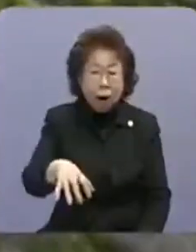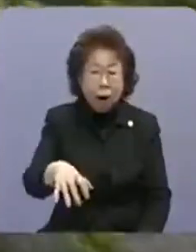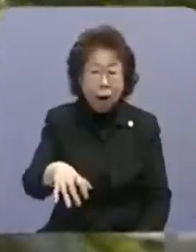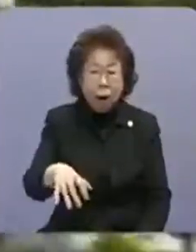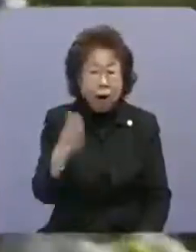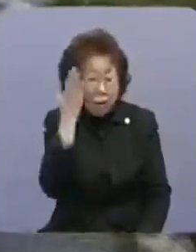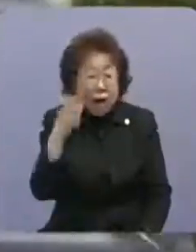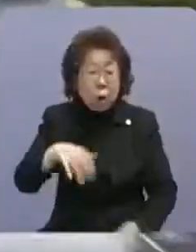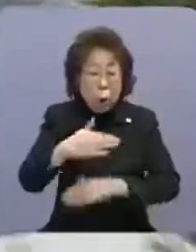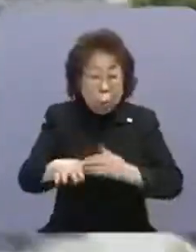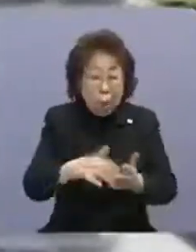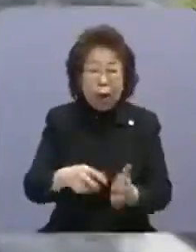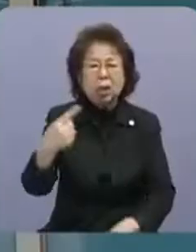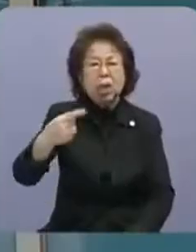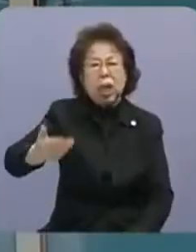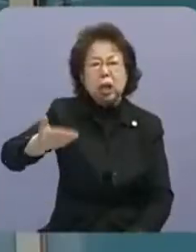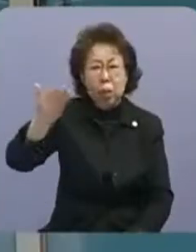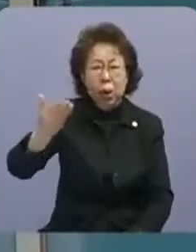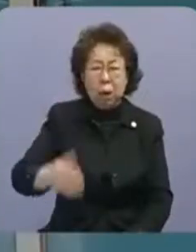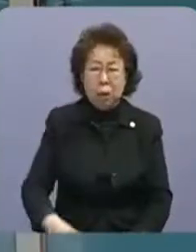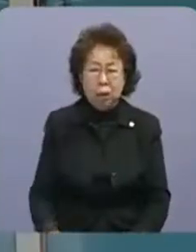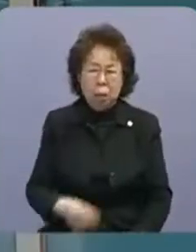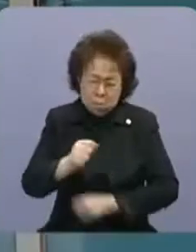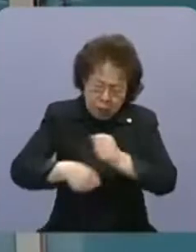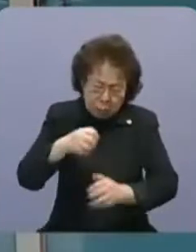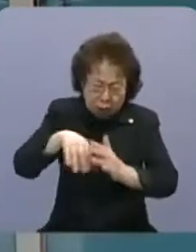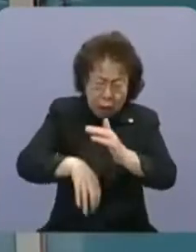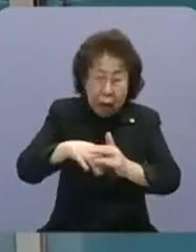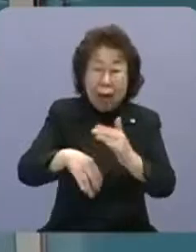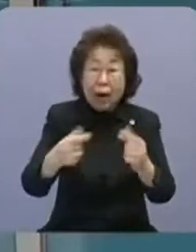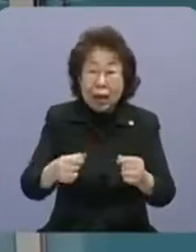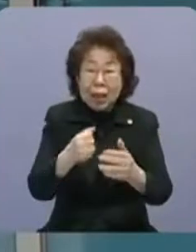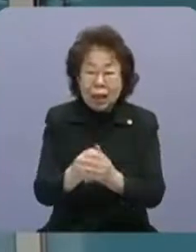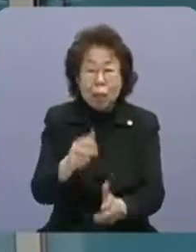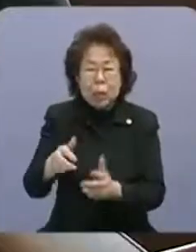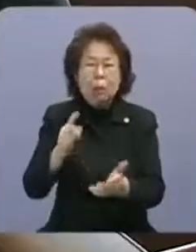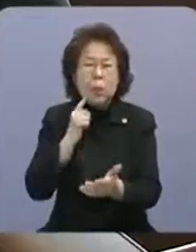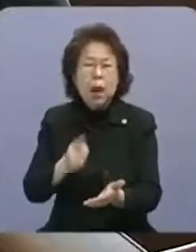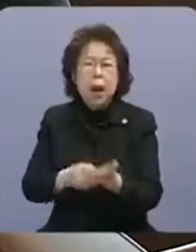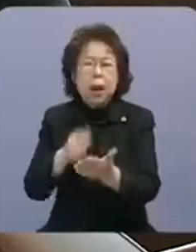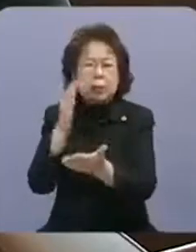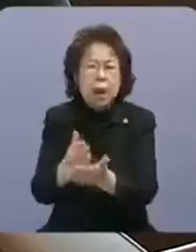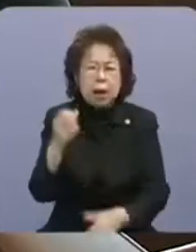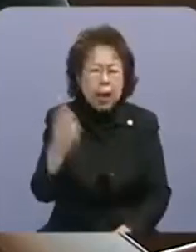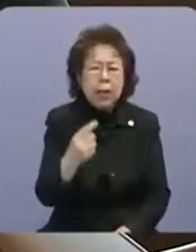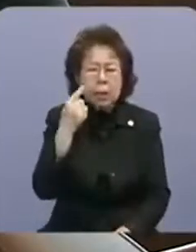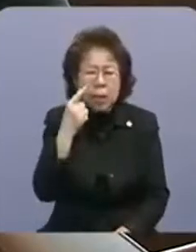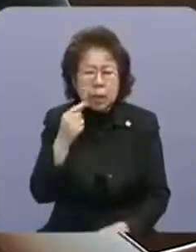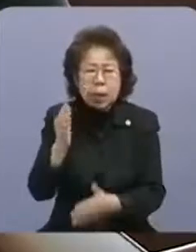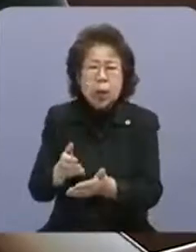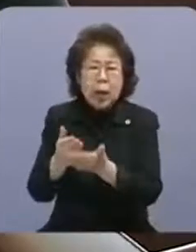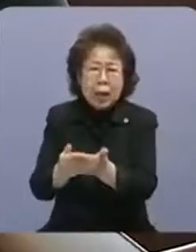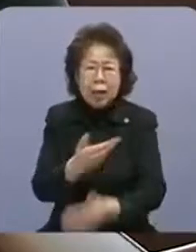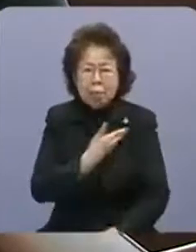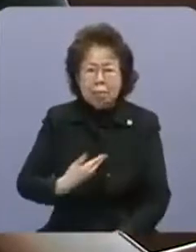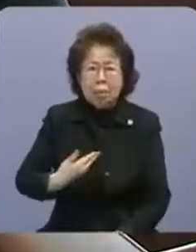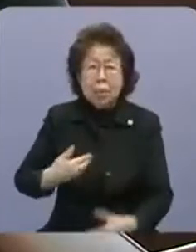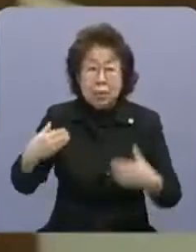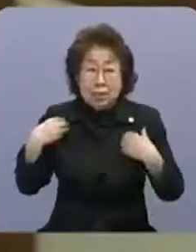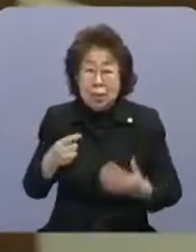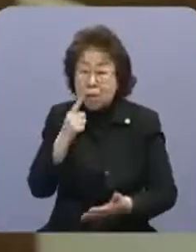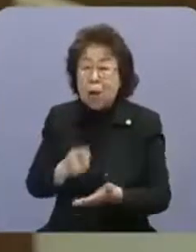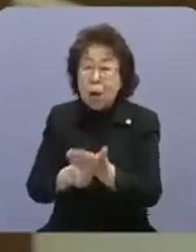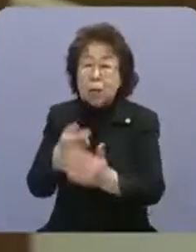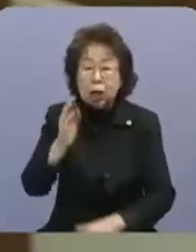천기를 넘을 것으로 보입니다 난개발을 우려해 사업자 측에 수차례 재검토를 요청했던 동구청 이제는